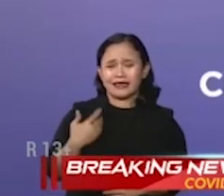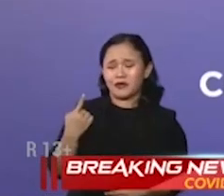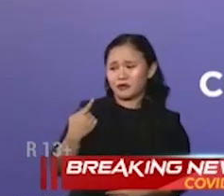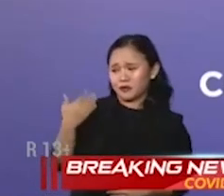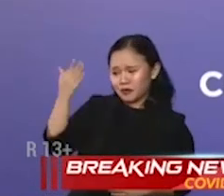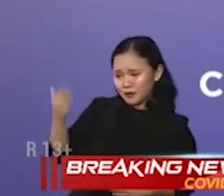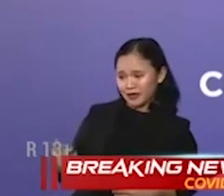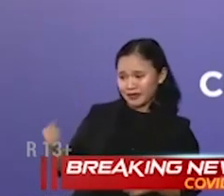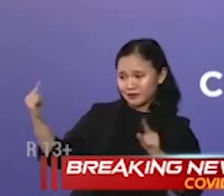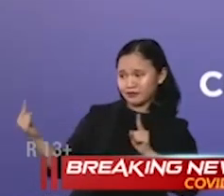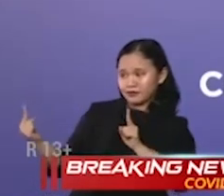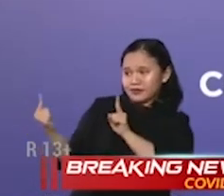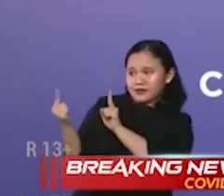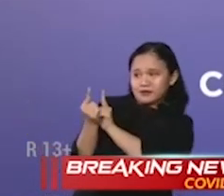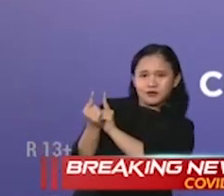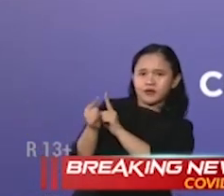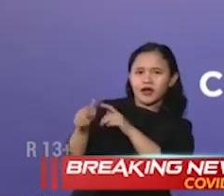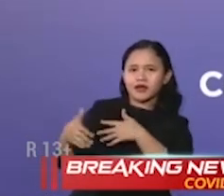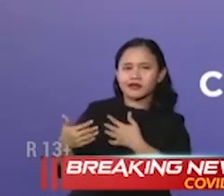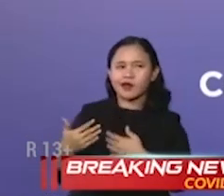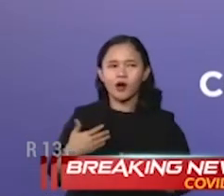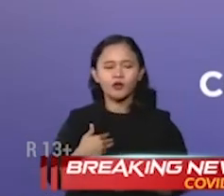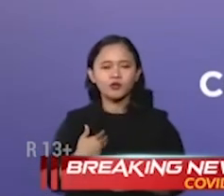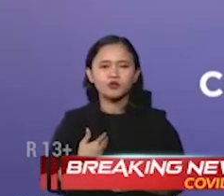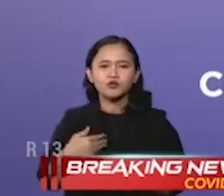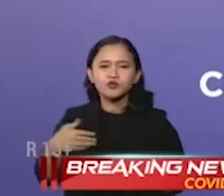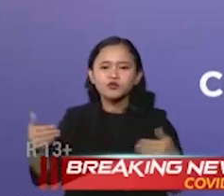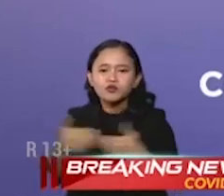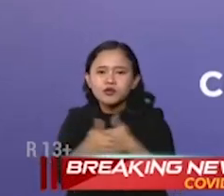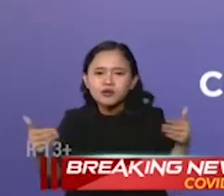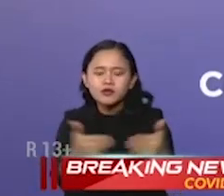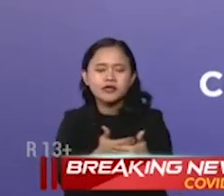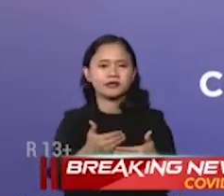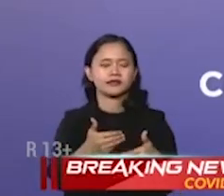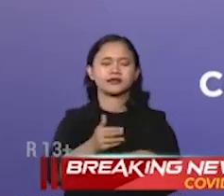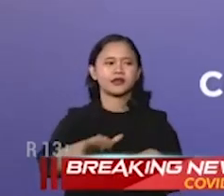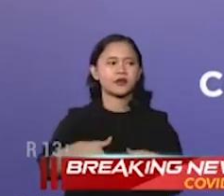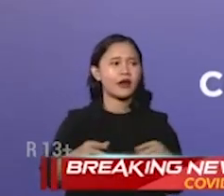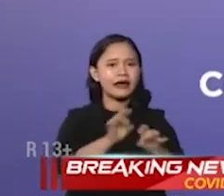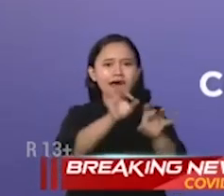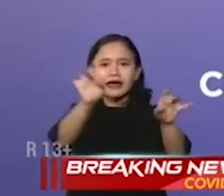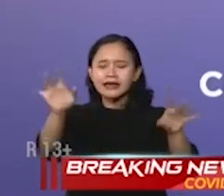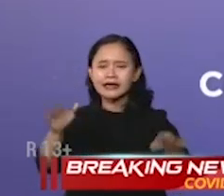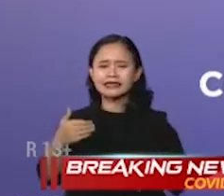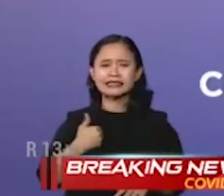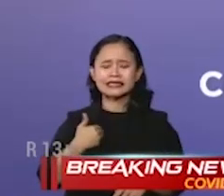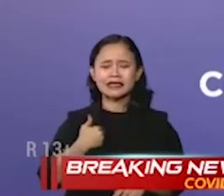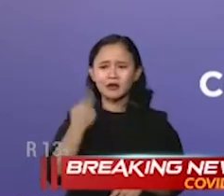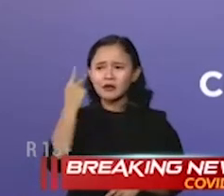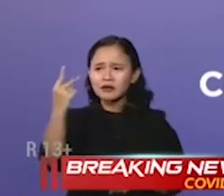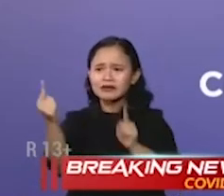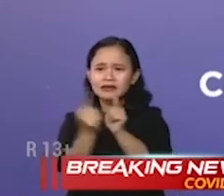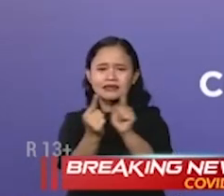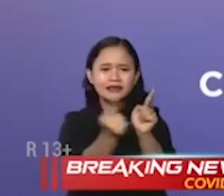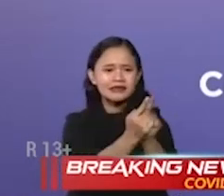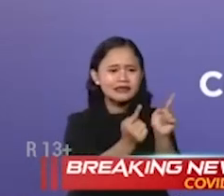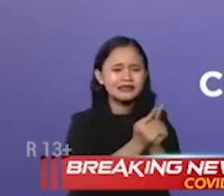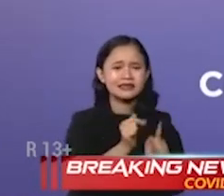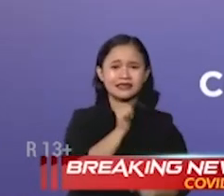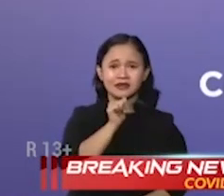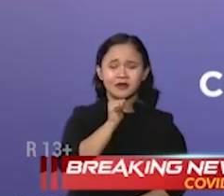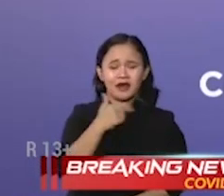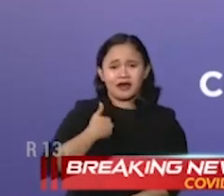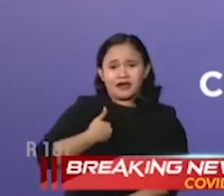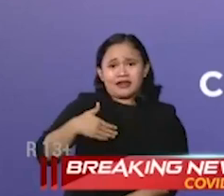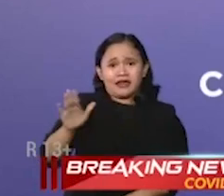tahu pada saat berada di tempat publik di luar rumah kita tidak pernah tahu kita akan ketemu dengan orang